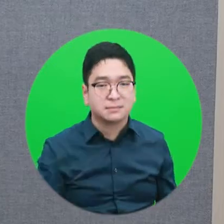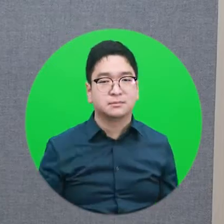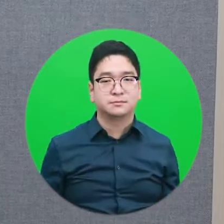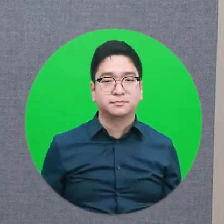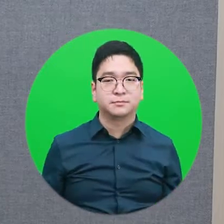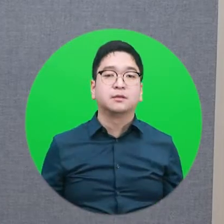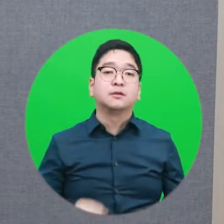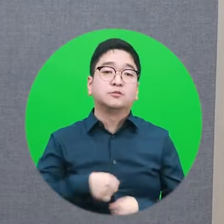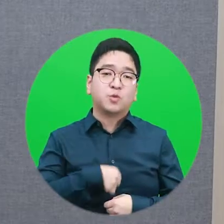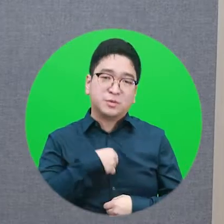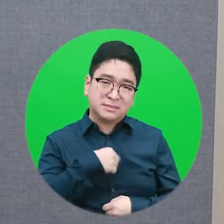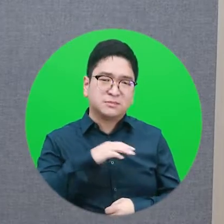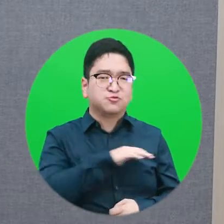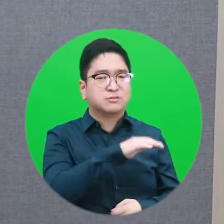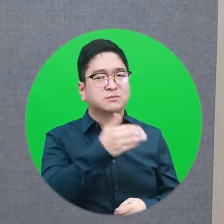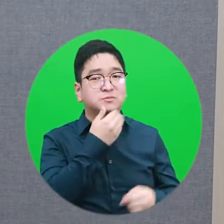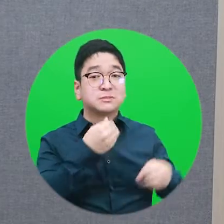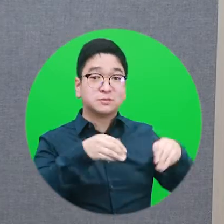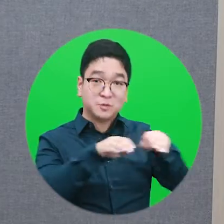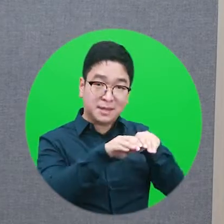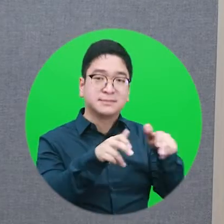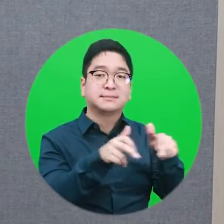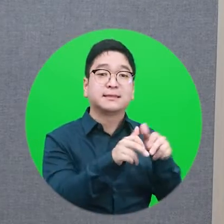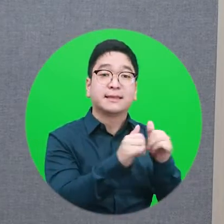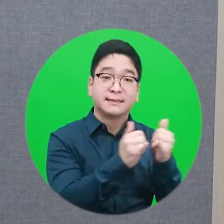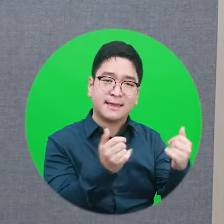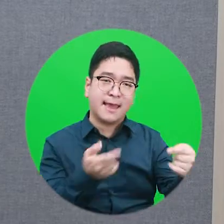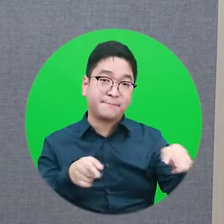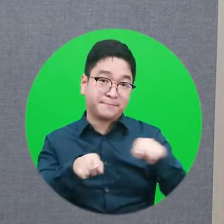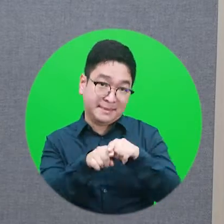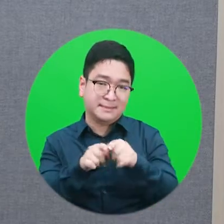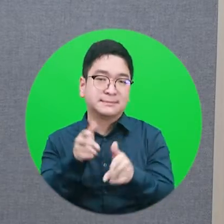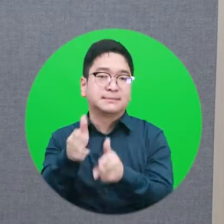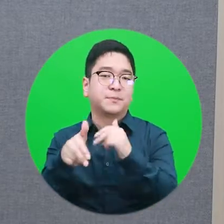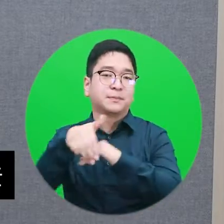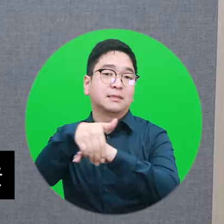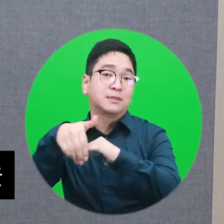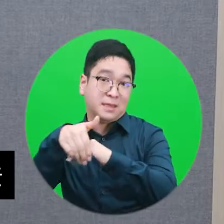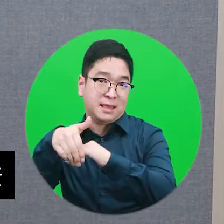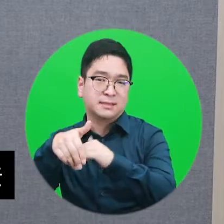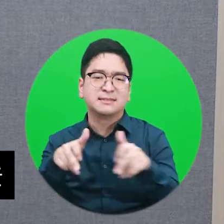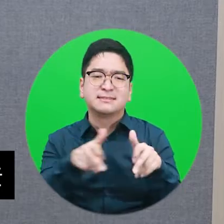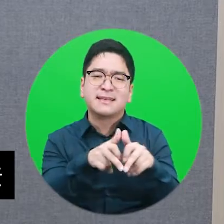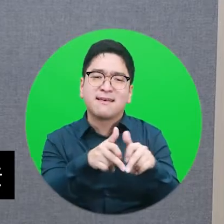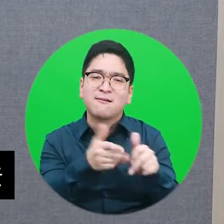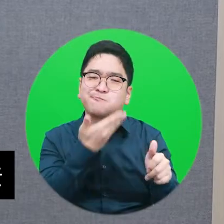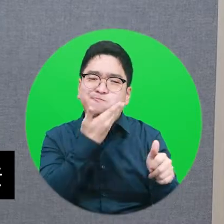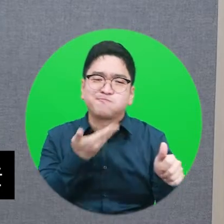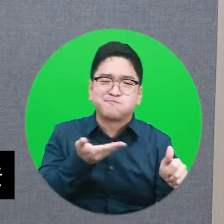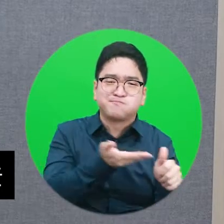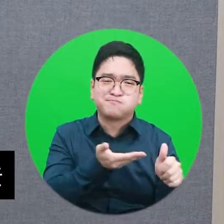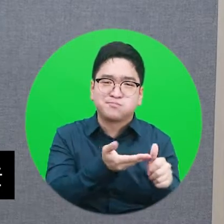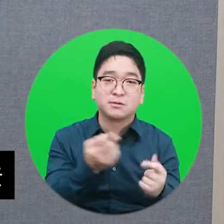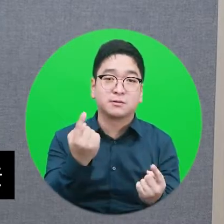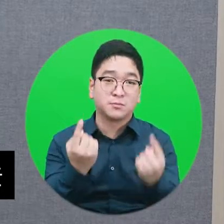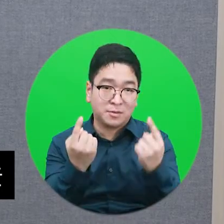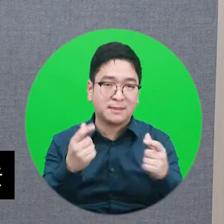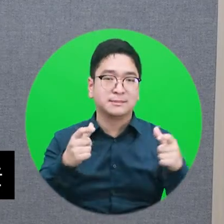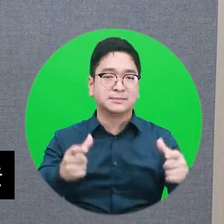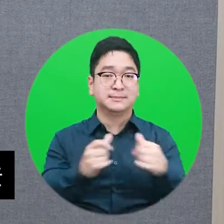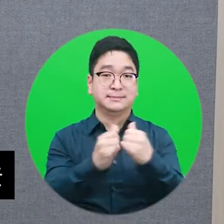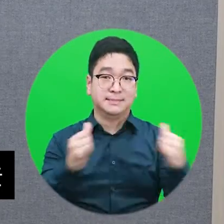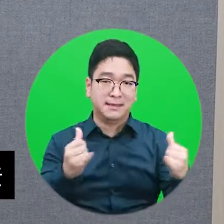사실 저희가 이제 장애인 복지관에서 장애인 관련 당사자분들과 사업을 하면서 그 장애인 당사자분들만을